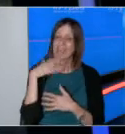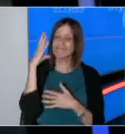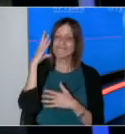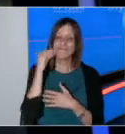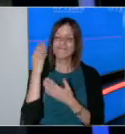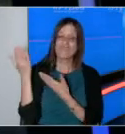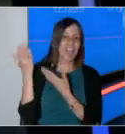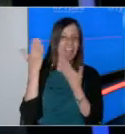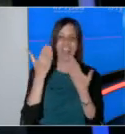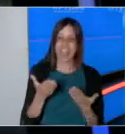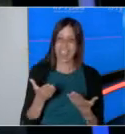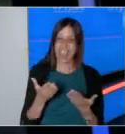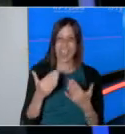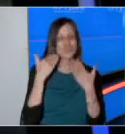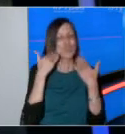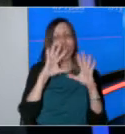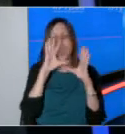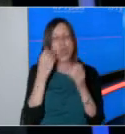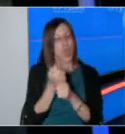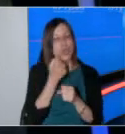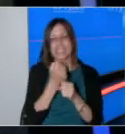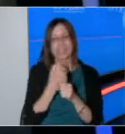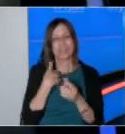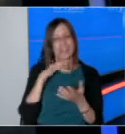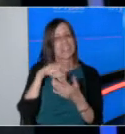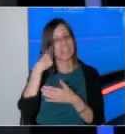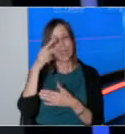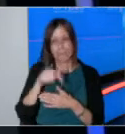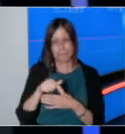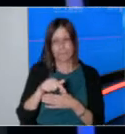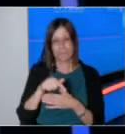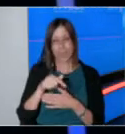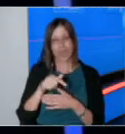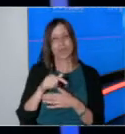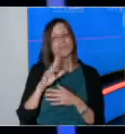תודה, היה לי לעונג. תודה לכל העושים במלאכה, אנחנו נהיה פה, אני אהיה פה